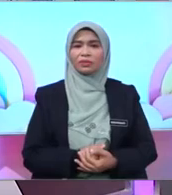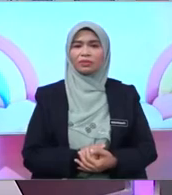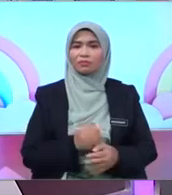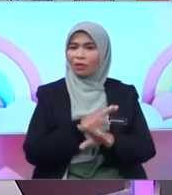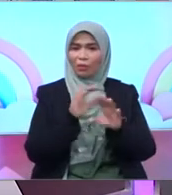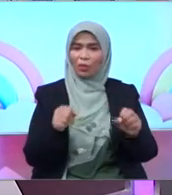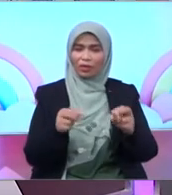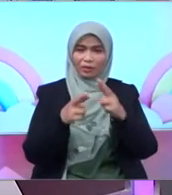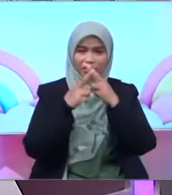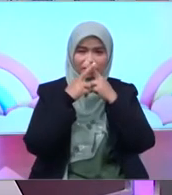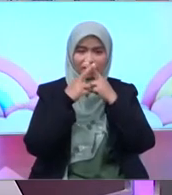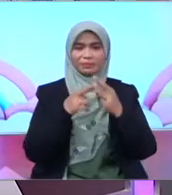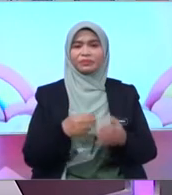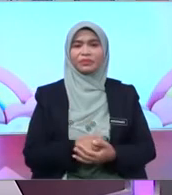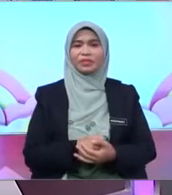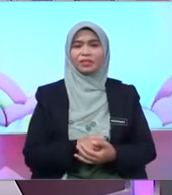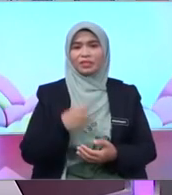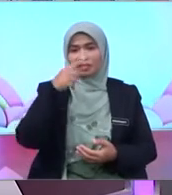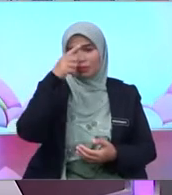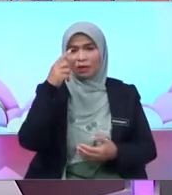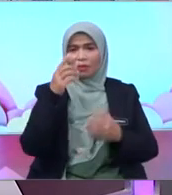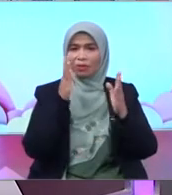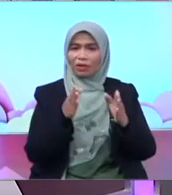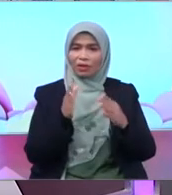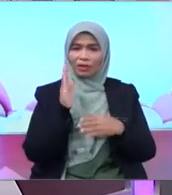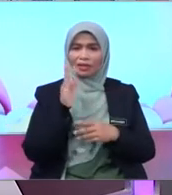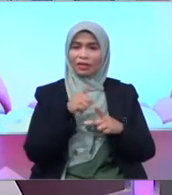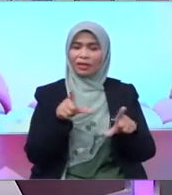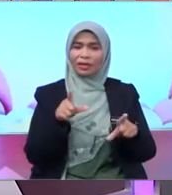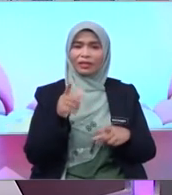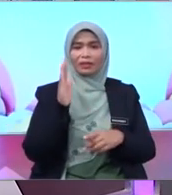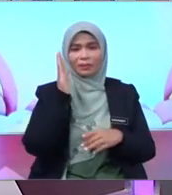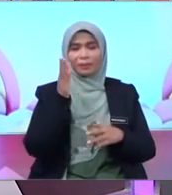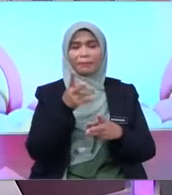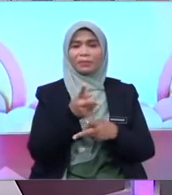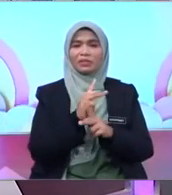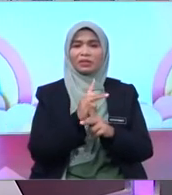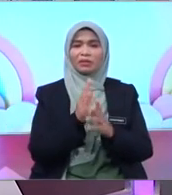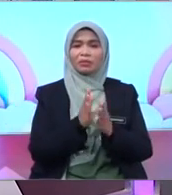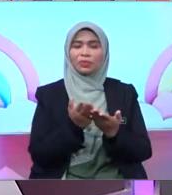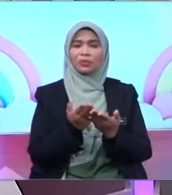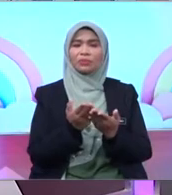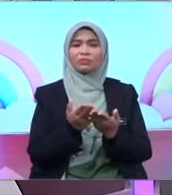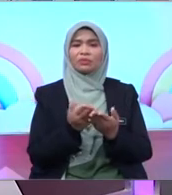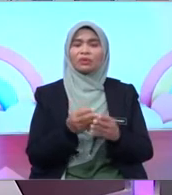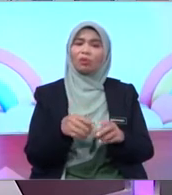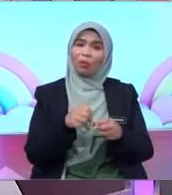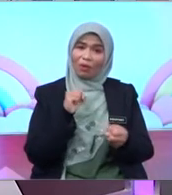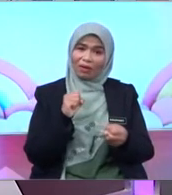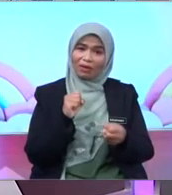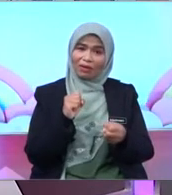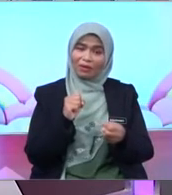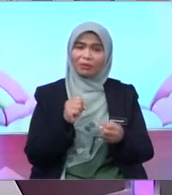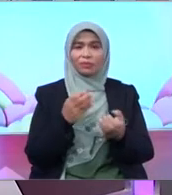yakin sebab Nanti orang akan orang layak Pinjam Buku jadi beda terkoyak mungkin ad